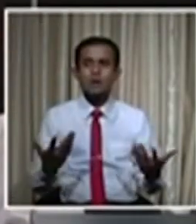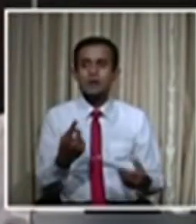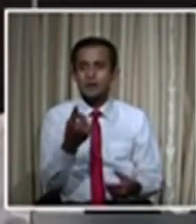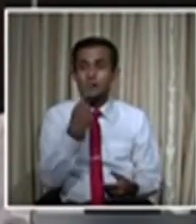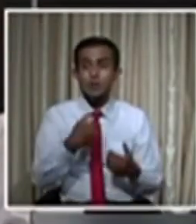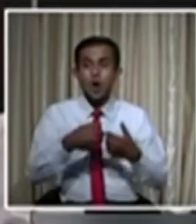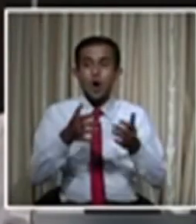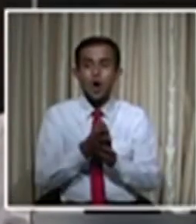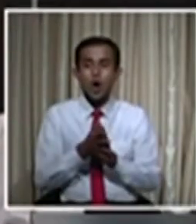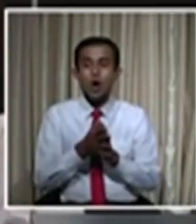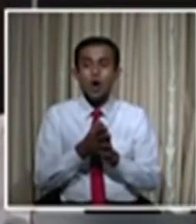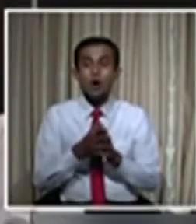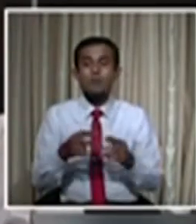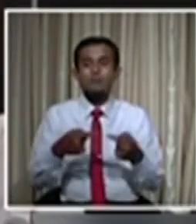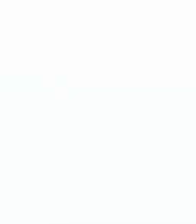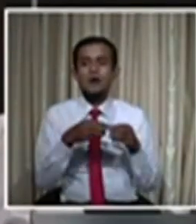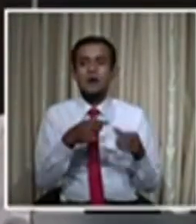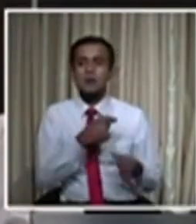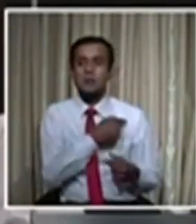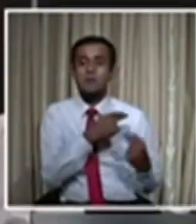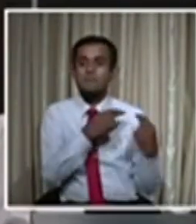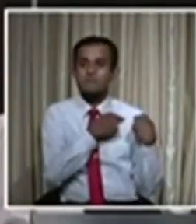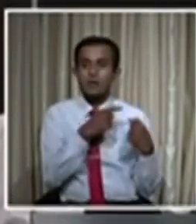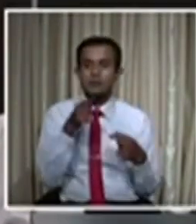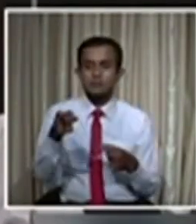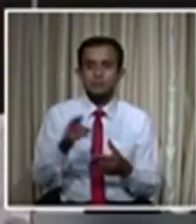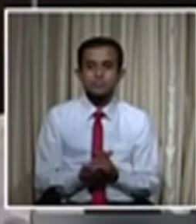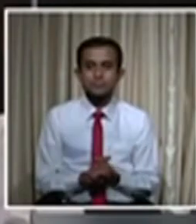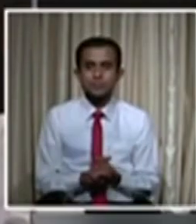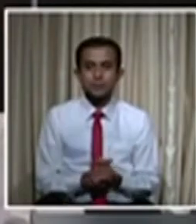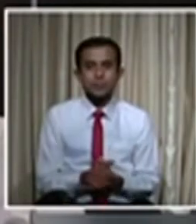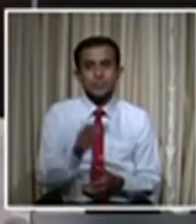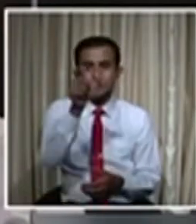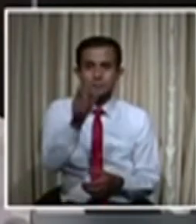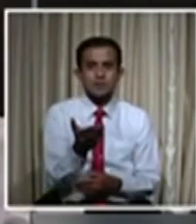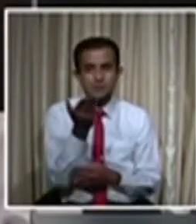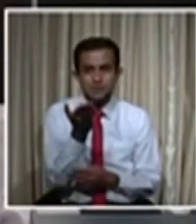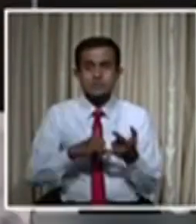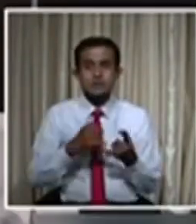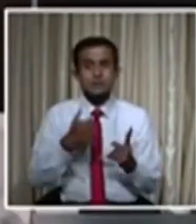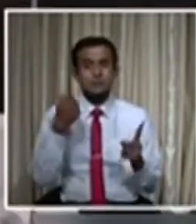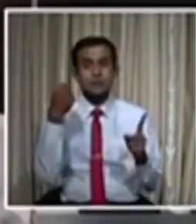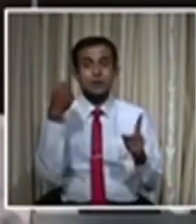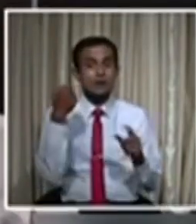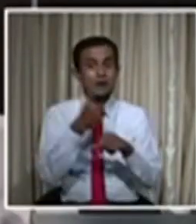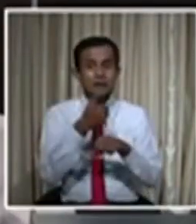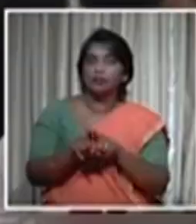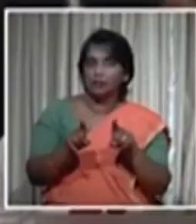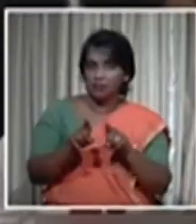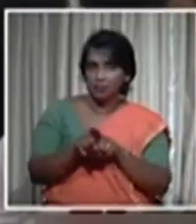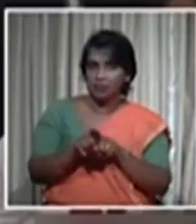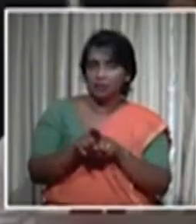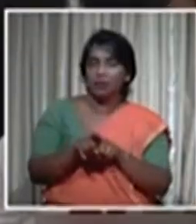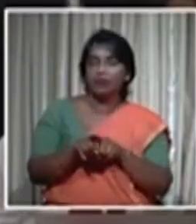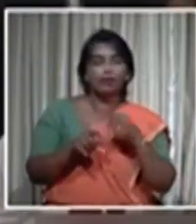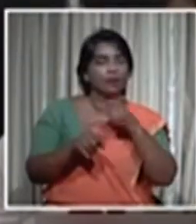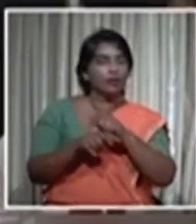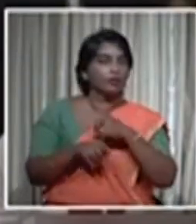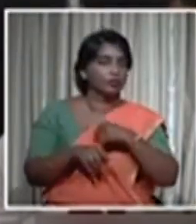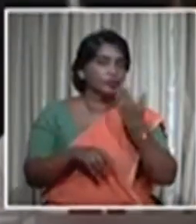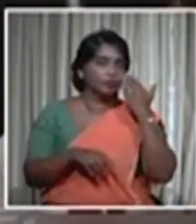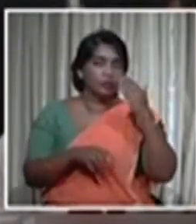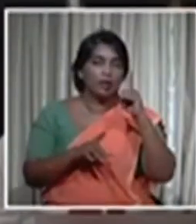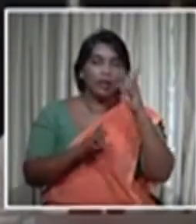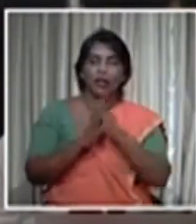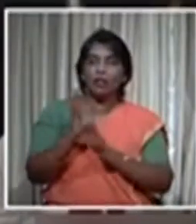මේ සියලු දේශයට විපක්ෂ නායක වගේ කියන්න ඕනේ හැබැයි මම ඔබතුමාලගෙන් ඉල්ලීමක් කරනවා සජිත්ට ගහන්න එපා අපි යා තියා ගන්න ඕනේ අර මම දැක්ක එක